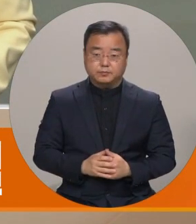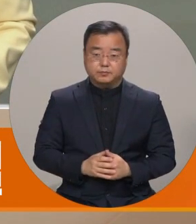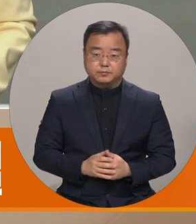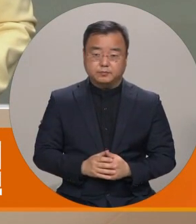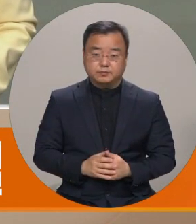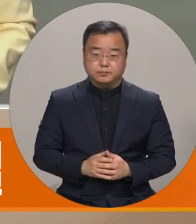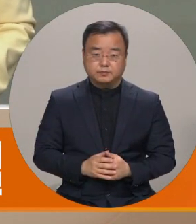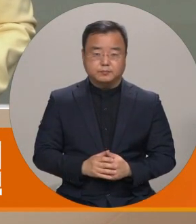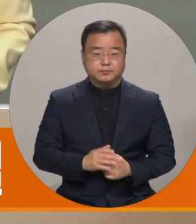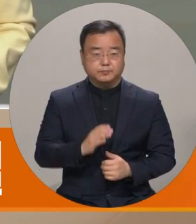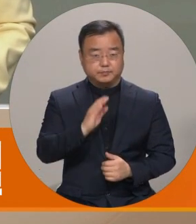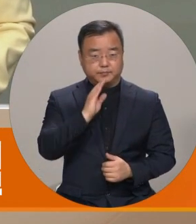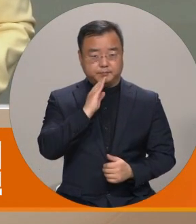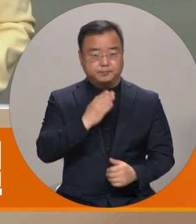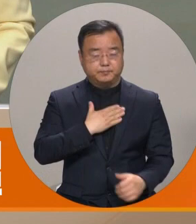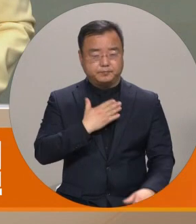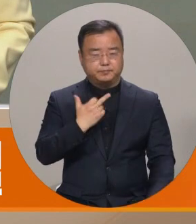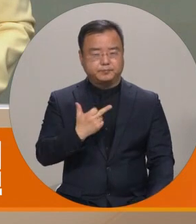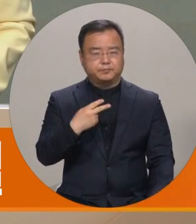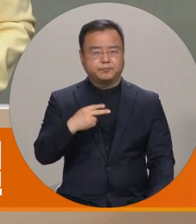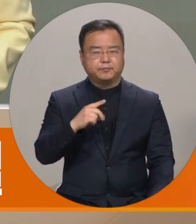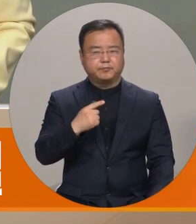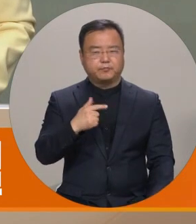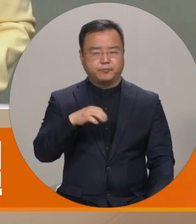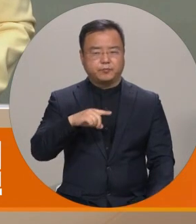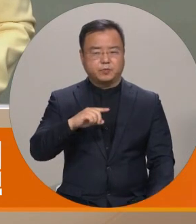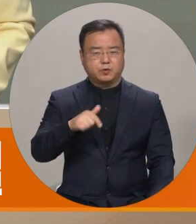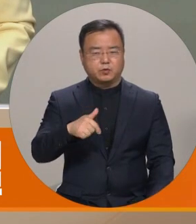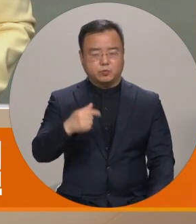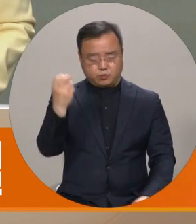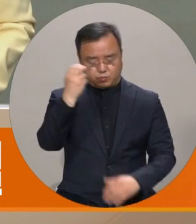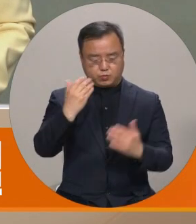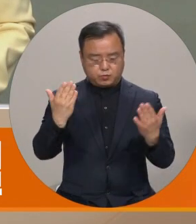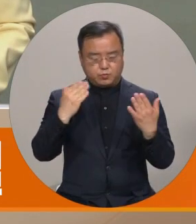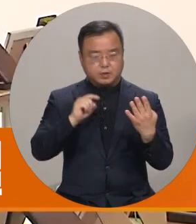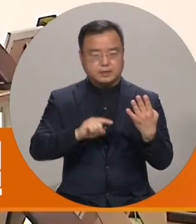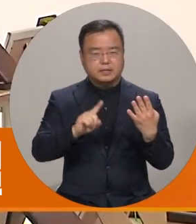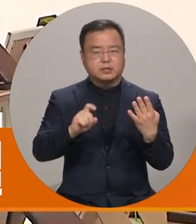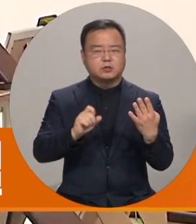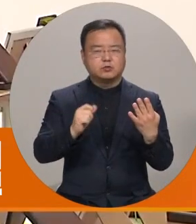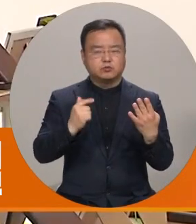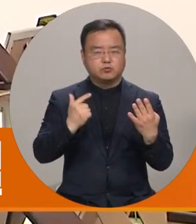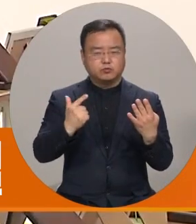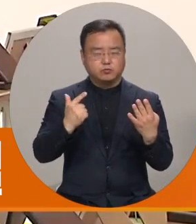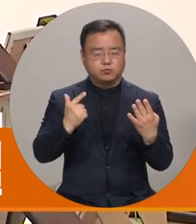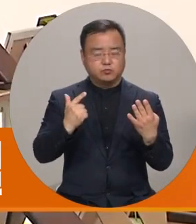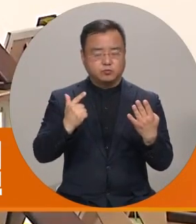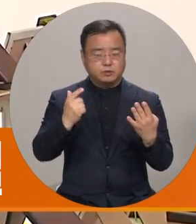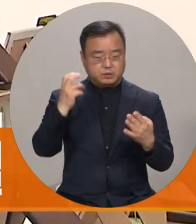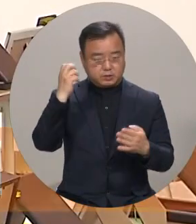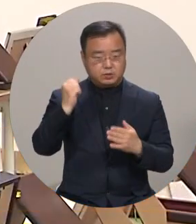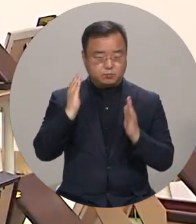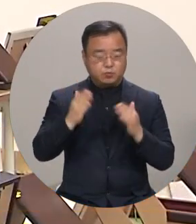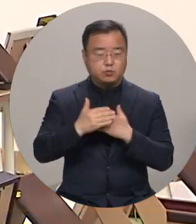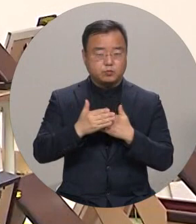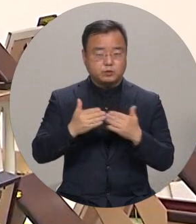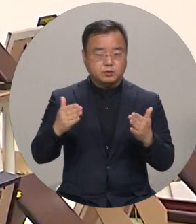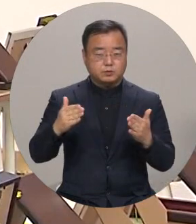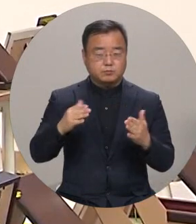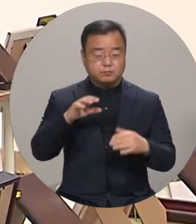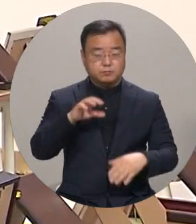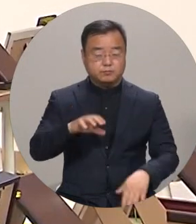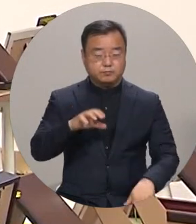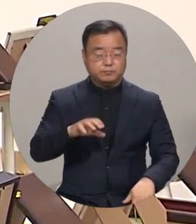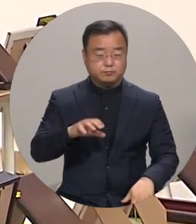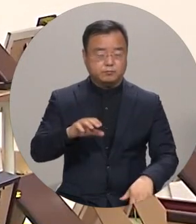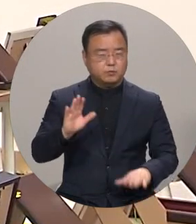네, 저는 안산 단원구 기억교실 앞 4.16 기억교실에 나와 있습니다. 당초 오후 6시까지 운영하기로 했지만 추모객들의